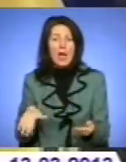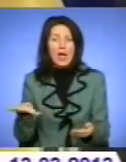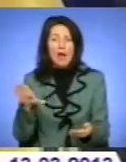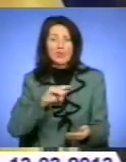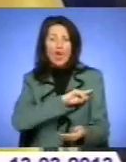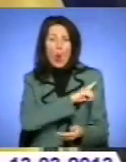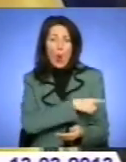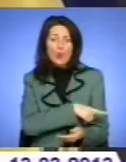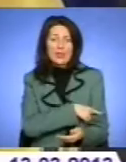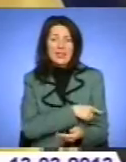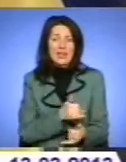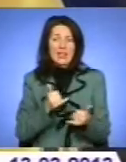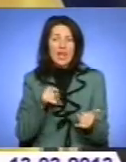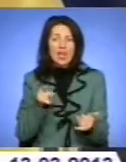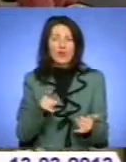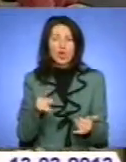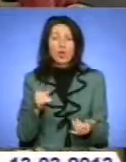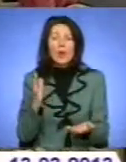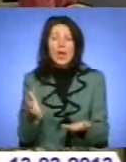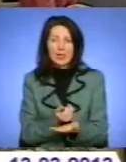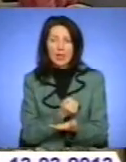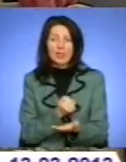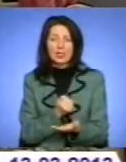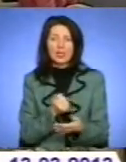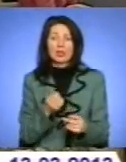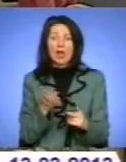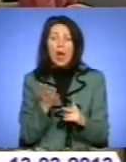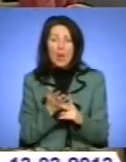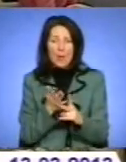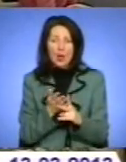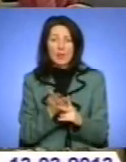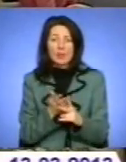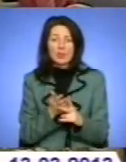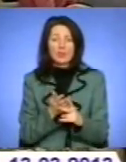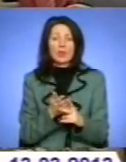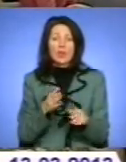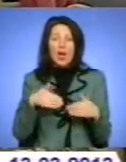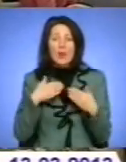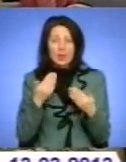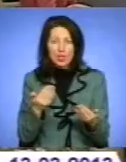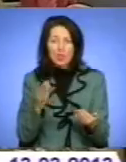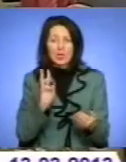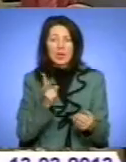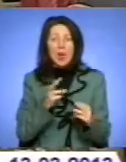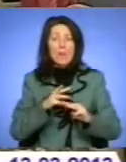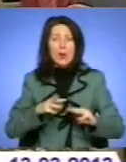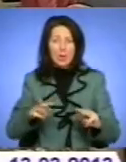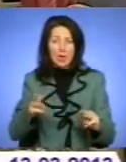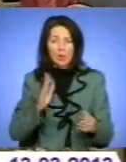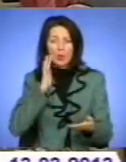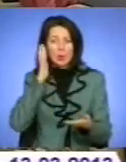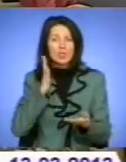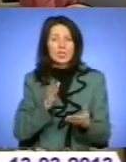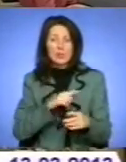щоб находить компромисс. В очередной раз обращаюсь к парламенту, к политическим силам,